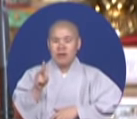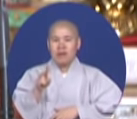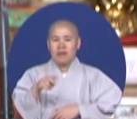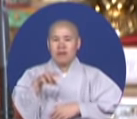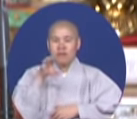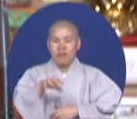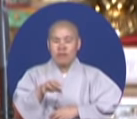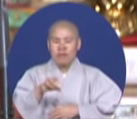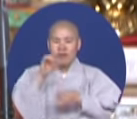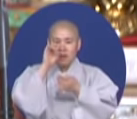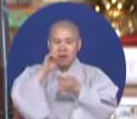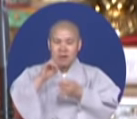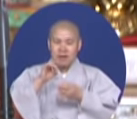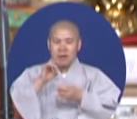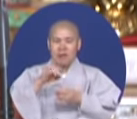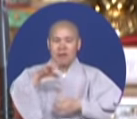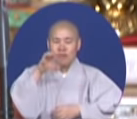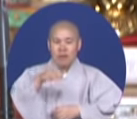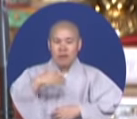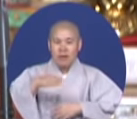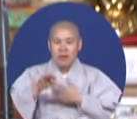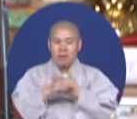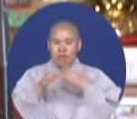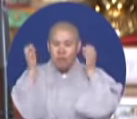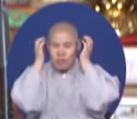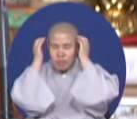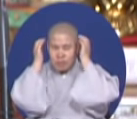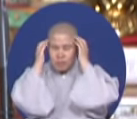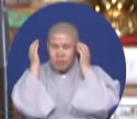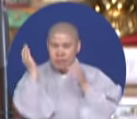극락도량에 가면 고통이 하나도 없는 게 극락도량이고